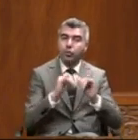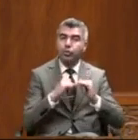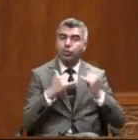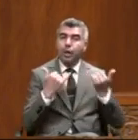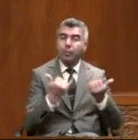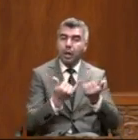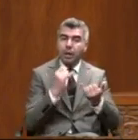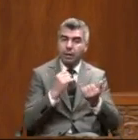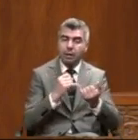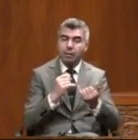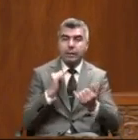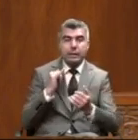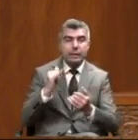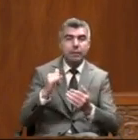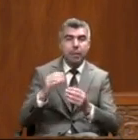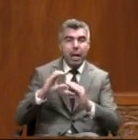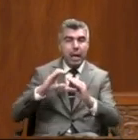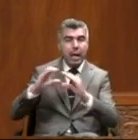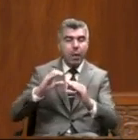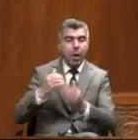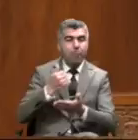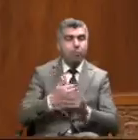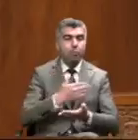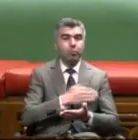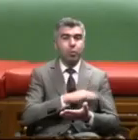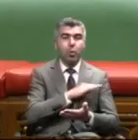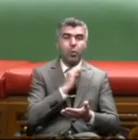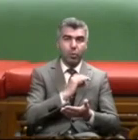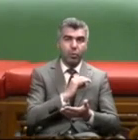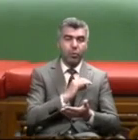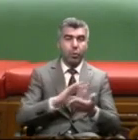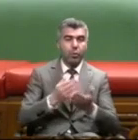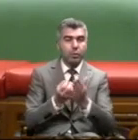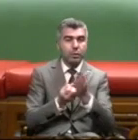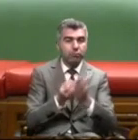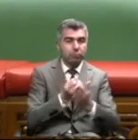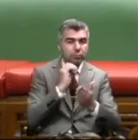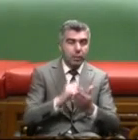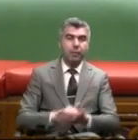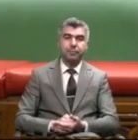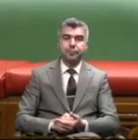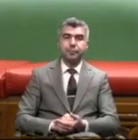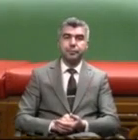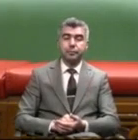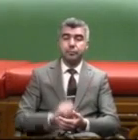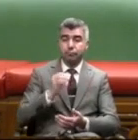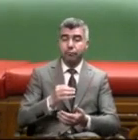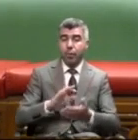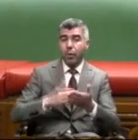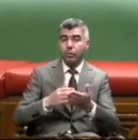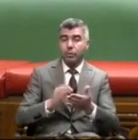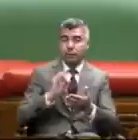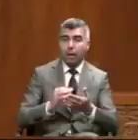بمواصله الحوار بشكل مسؤول نتقاسم فيه المعطيات ونستعنت فيه الهوامش